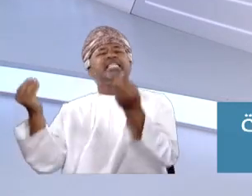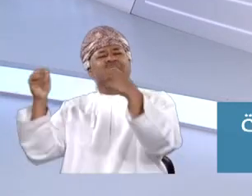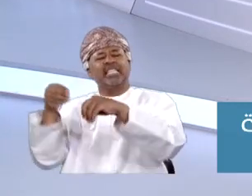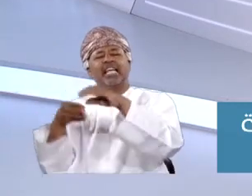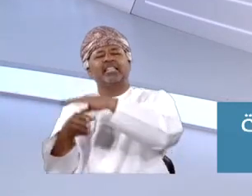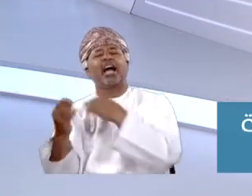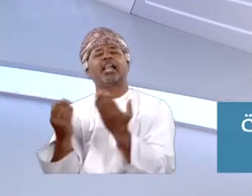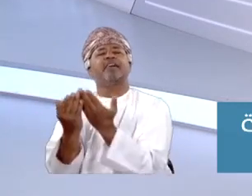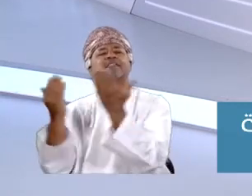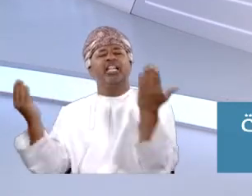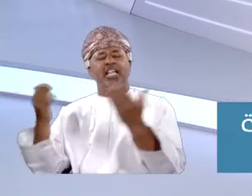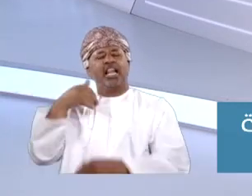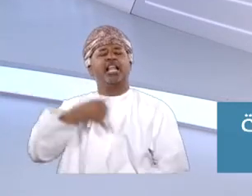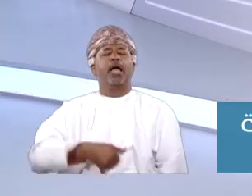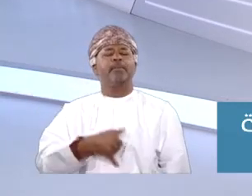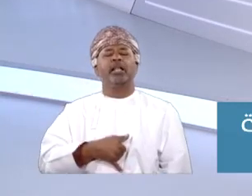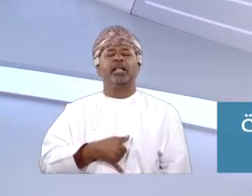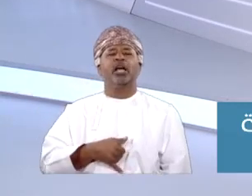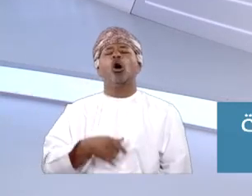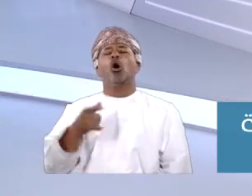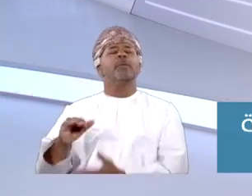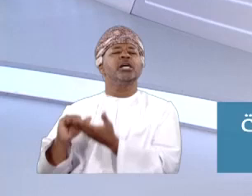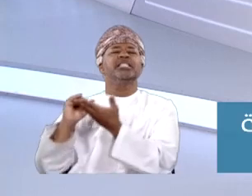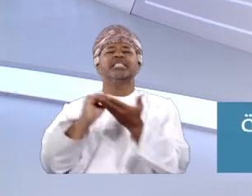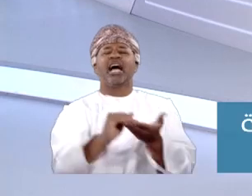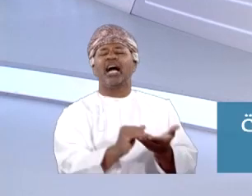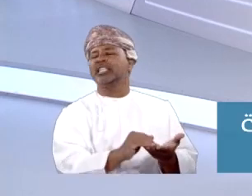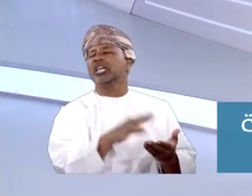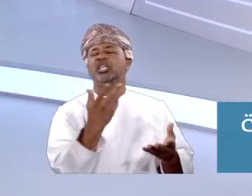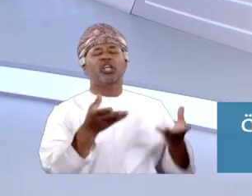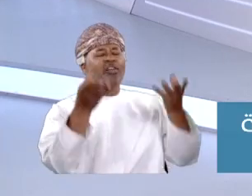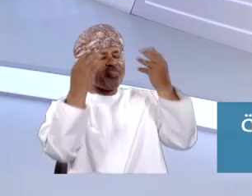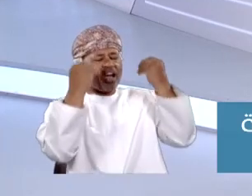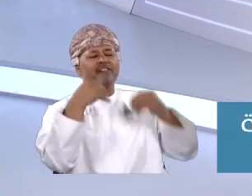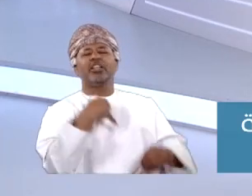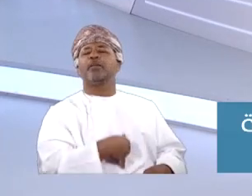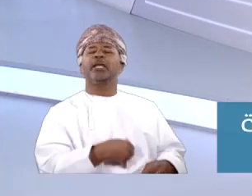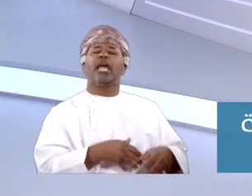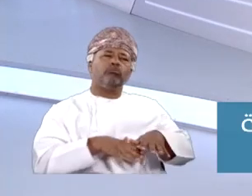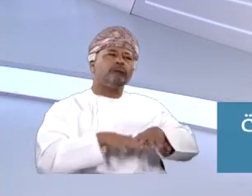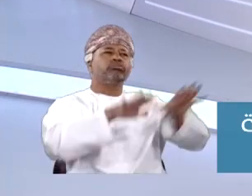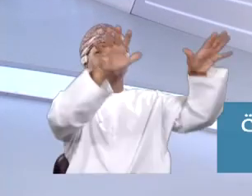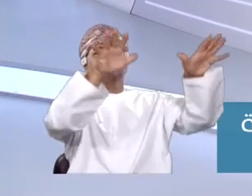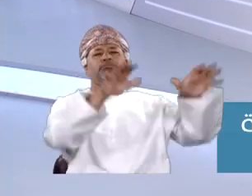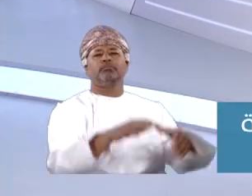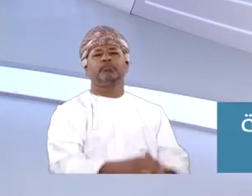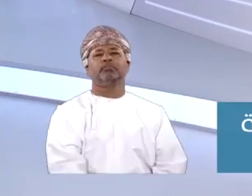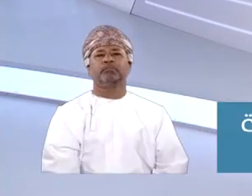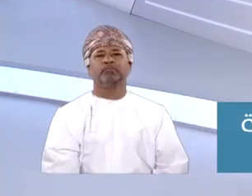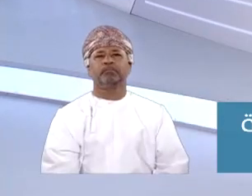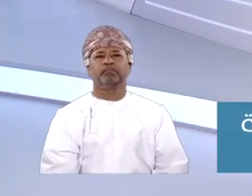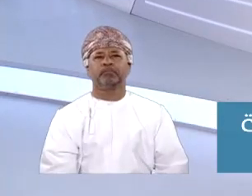وسينمائية بمستوى كبير يساهم في إبراز الثقافة اليمنية.